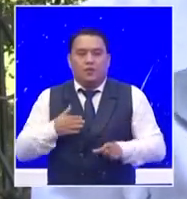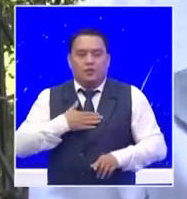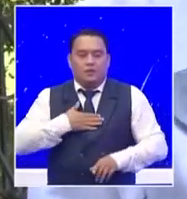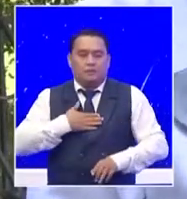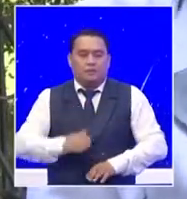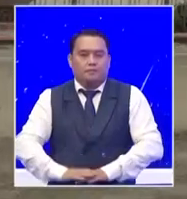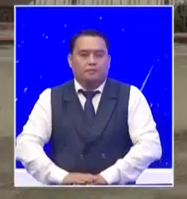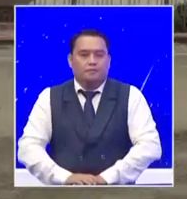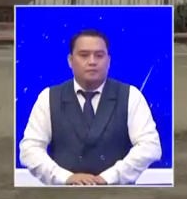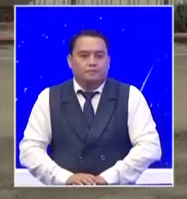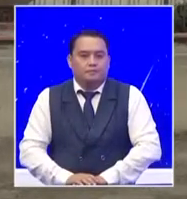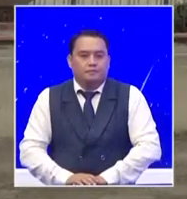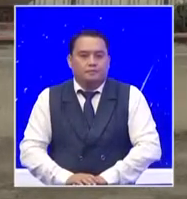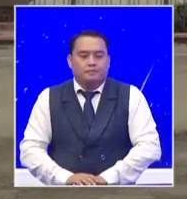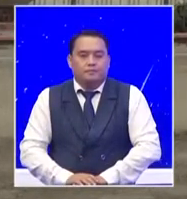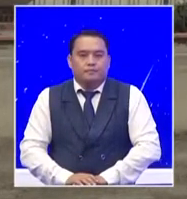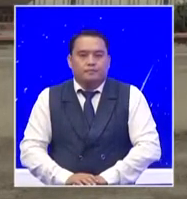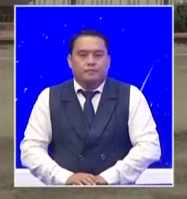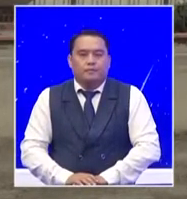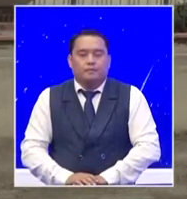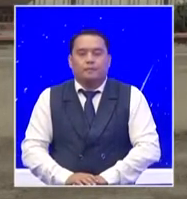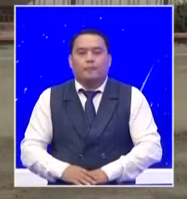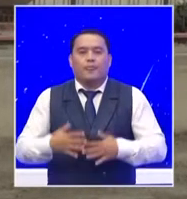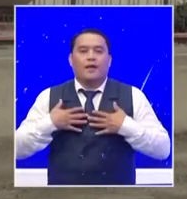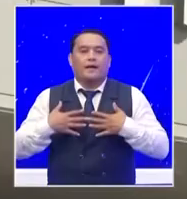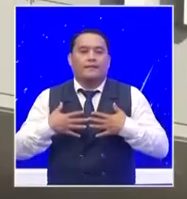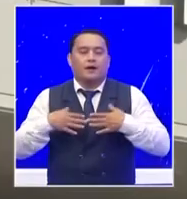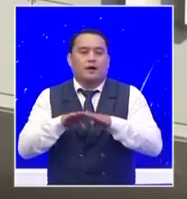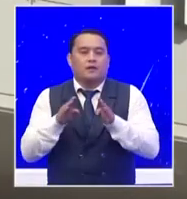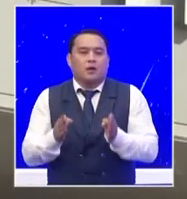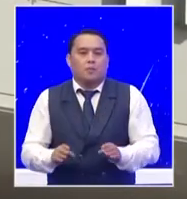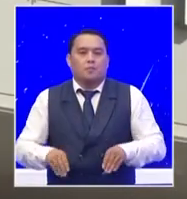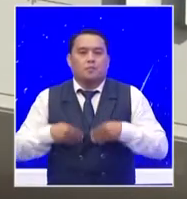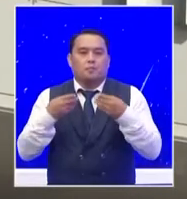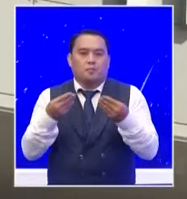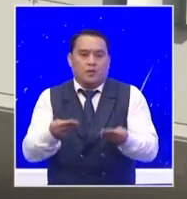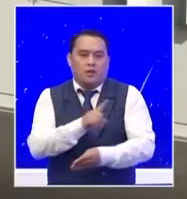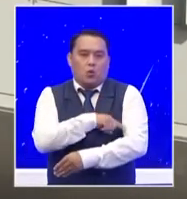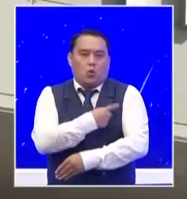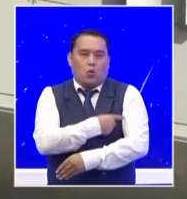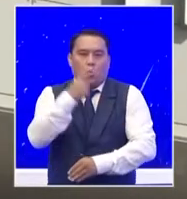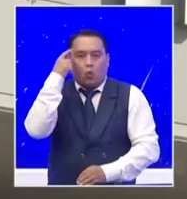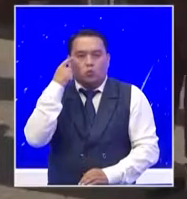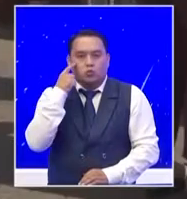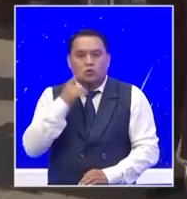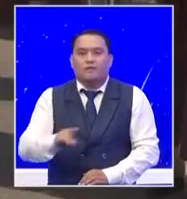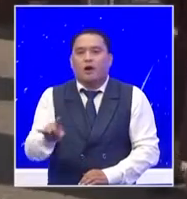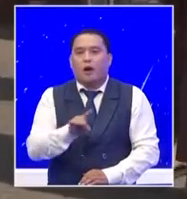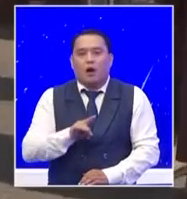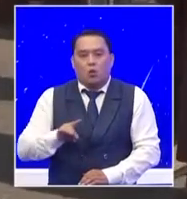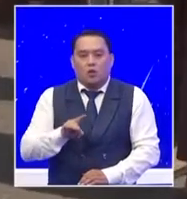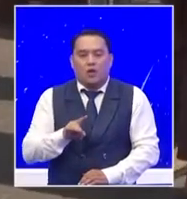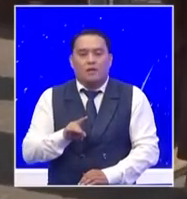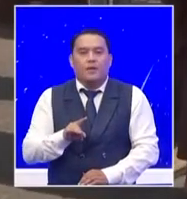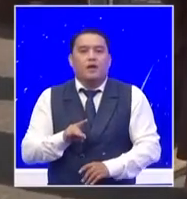докторам. Еще один кислородный концентратор организаторы акции передали также больнице Кухсусского района. Однако и это не